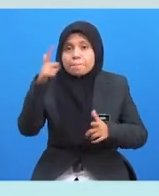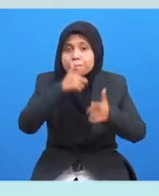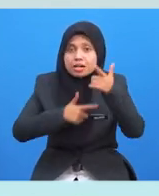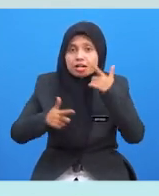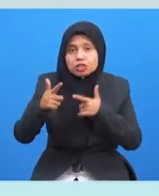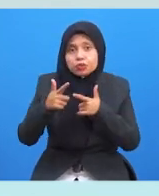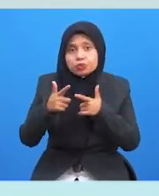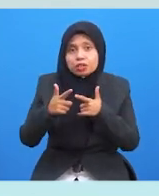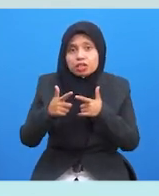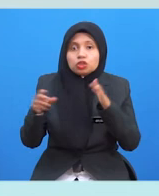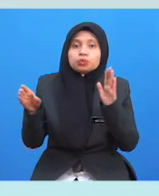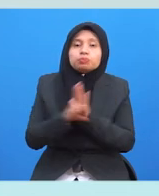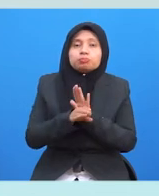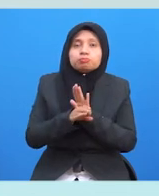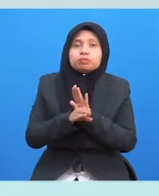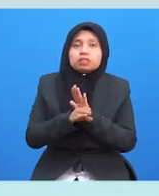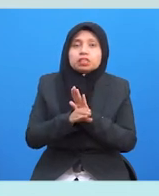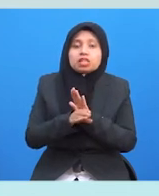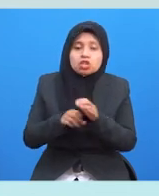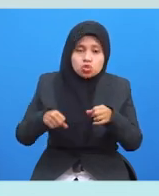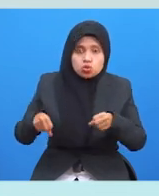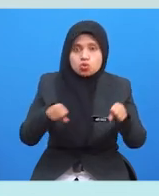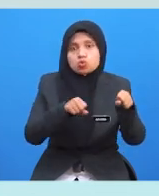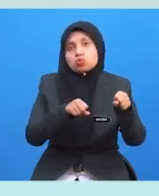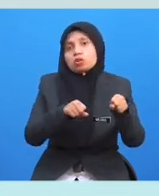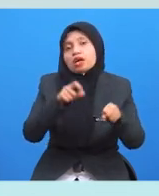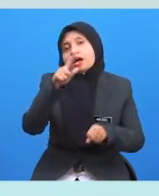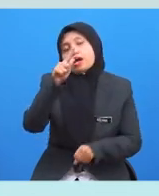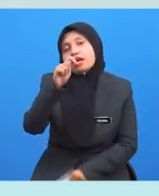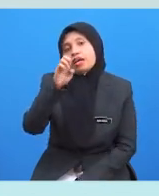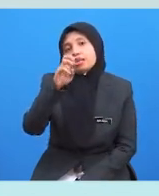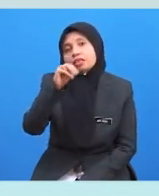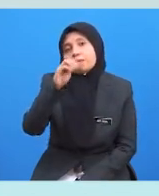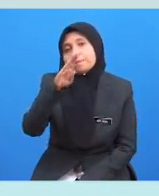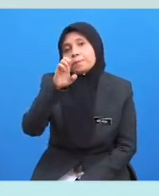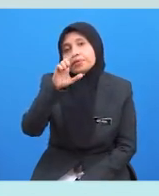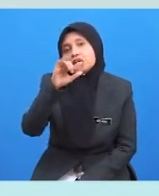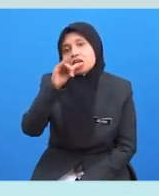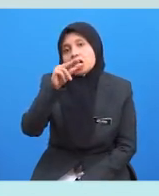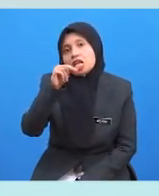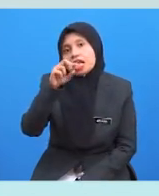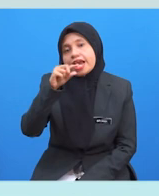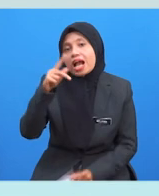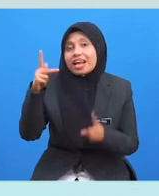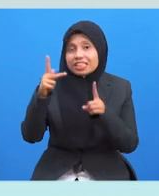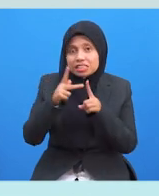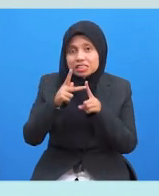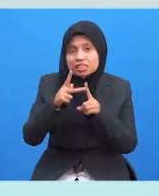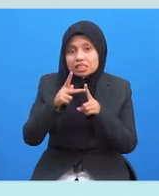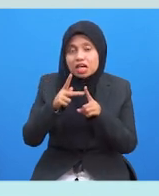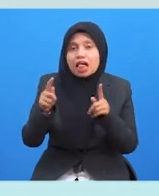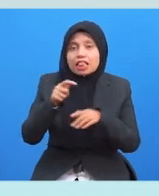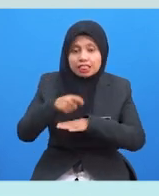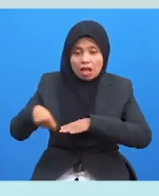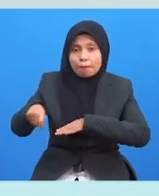pelancongan. Contohnya, Sungai Tembeling Pahang untuk membawa pelancong ke